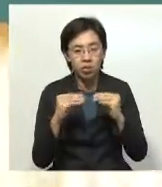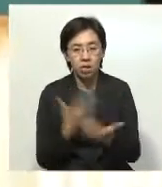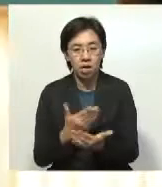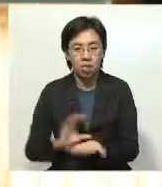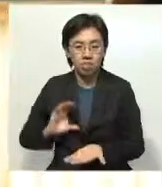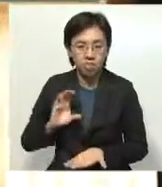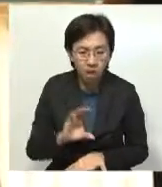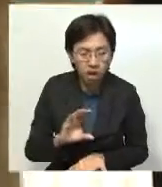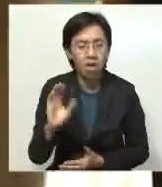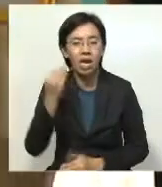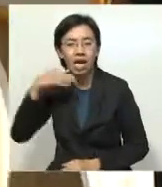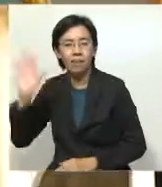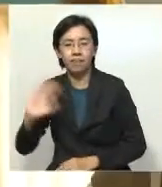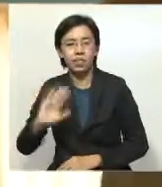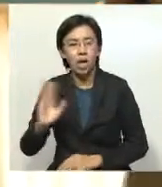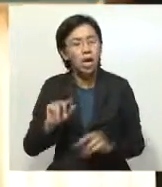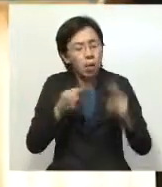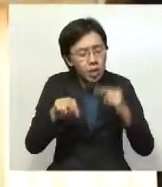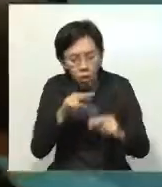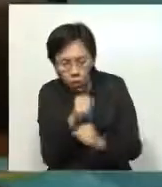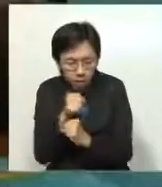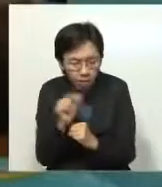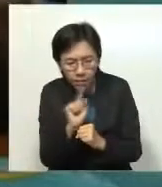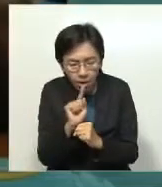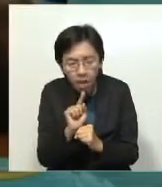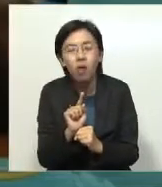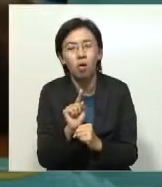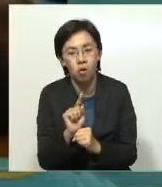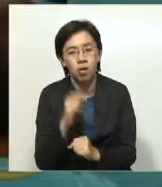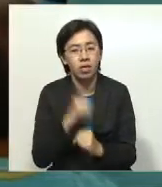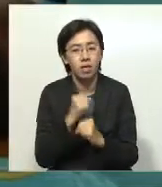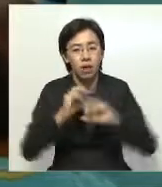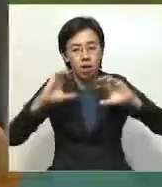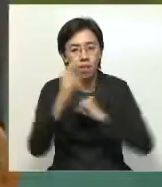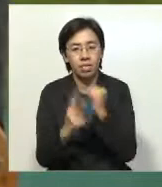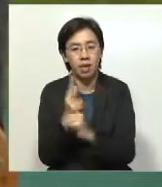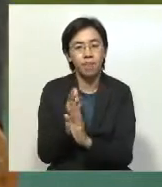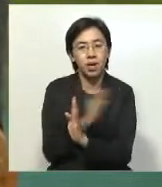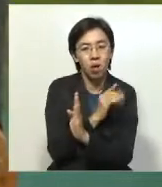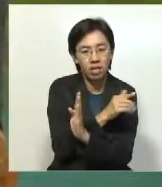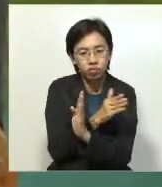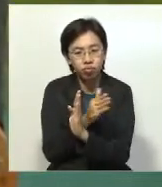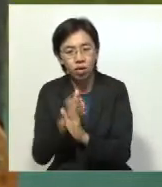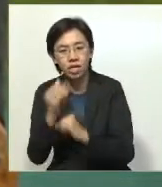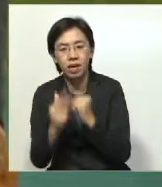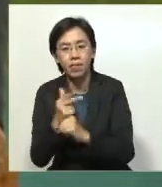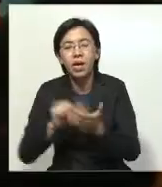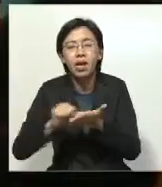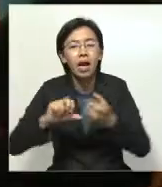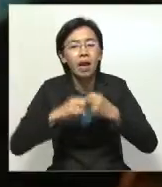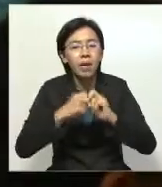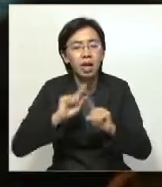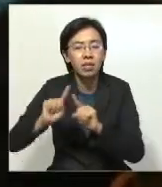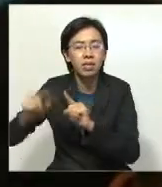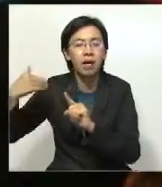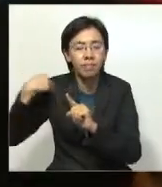ประมาณแล้วกลับและย้ำถึงการทำงานของรัฐบาล3ปีที่ผ่านมาได้แก้ปัญหาต่างๆอย่างมากมายรวมถึง